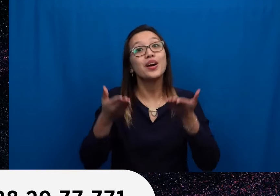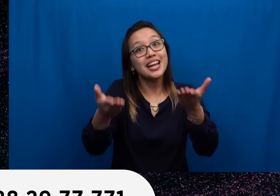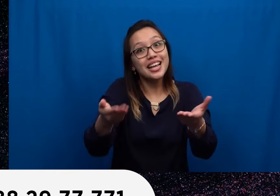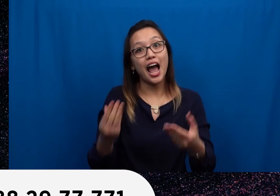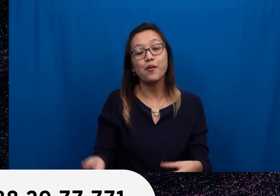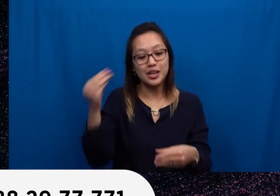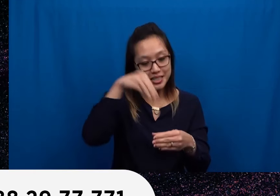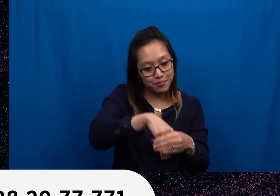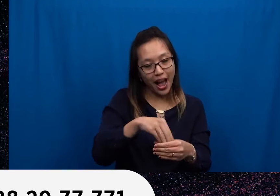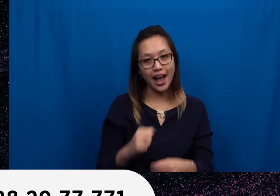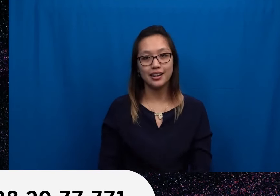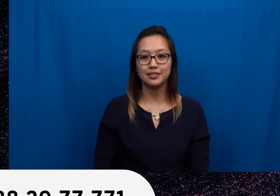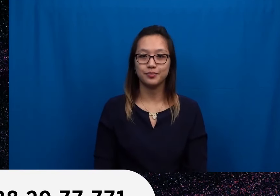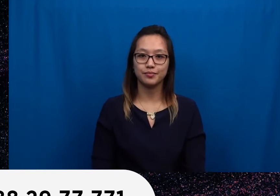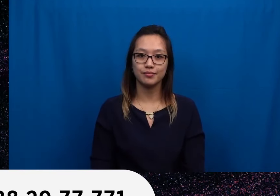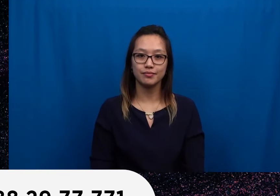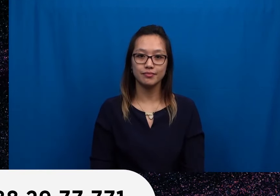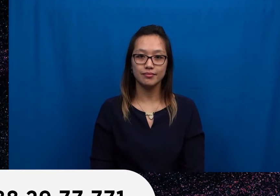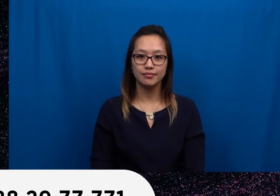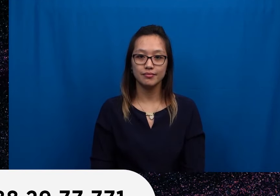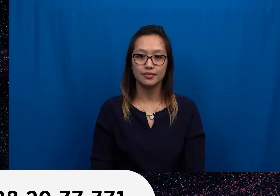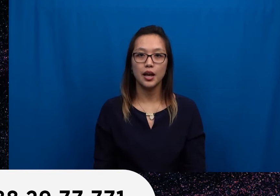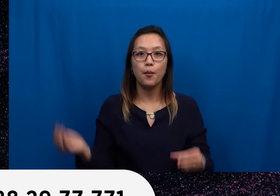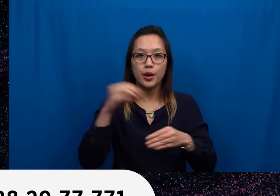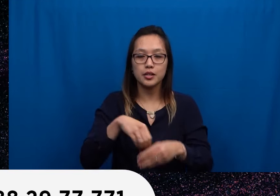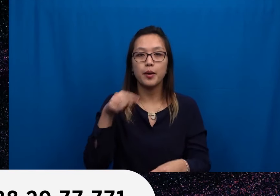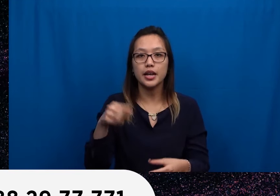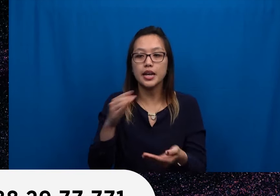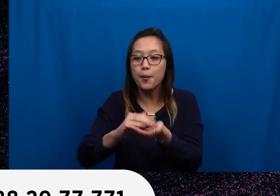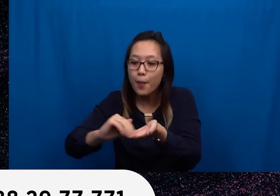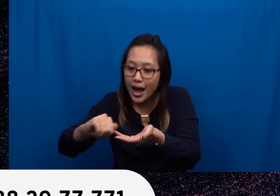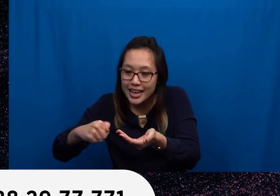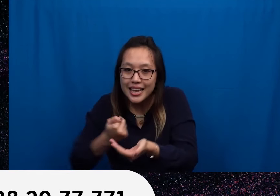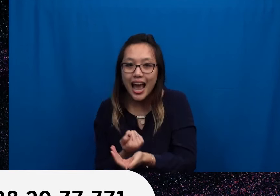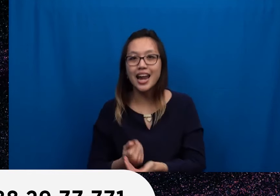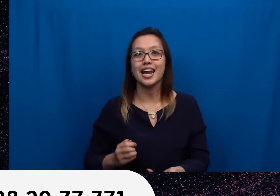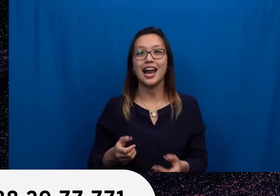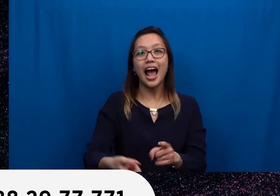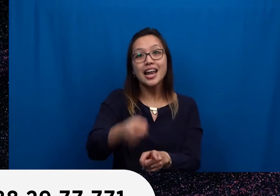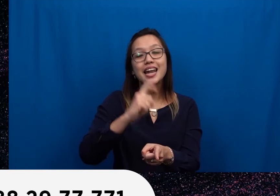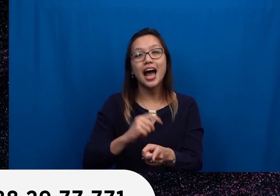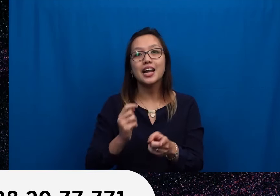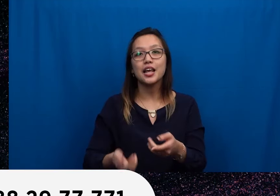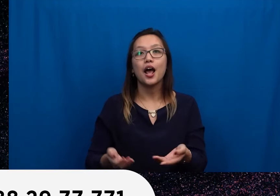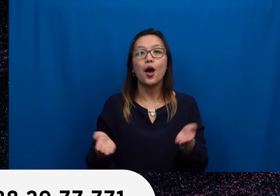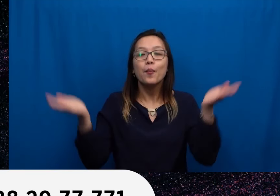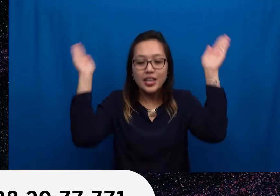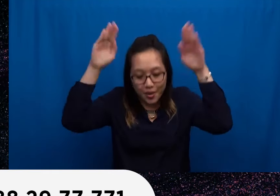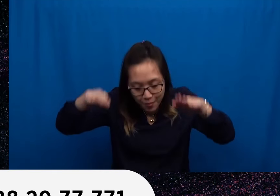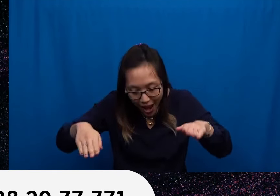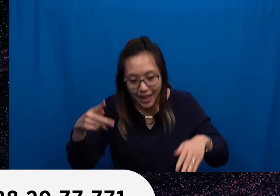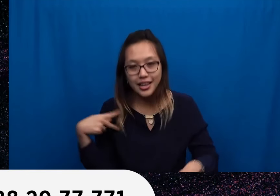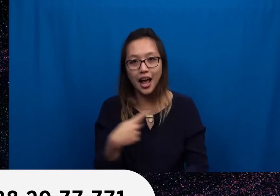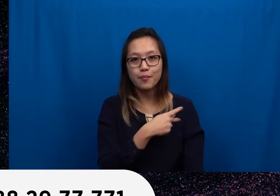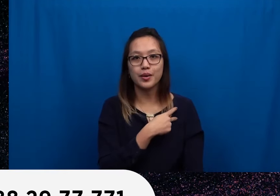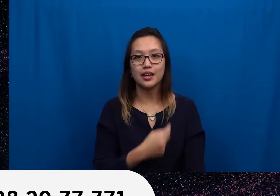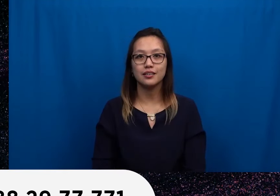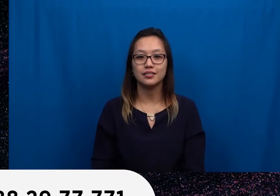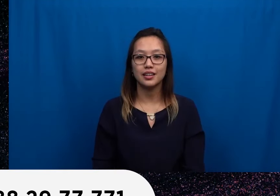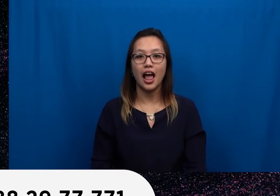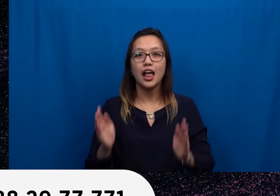tahu persembahan ini adalah bagian juga dari ibadah, dari penyembahan kami. Kami mau berikan yang terbaik Tuhan. Dan biar Tuhan disukakan dengan